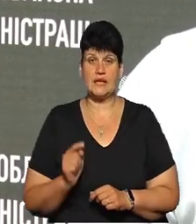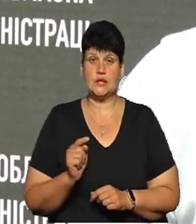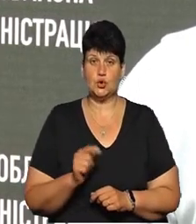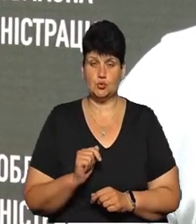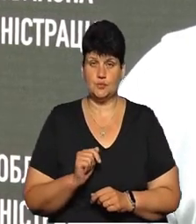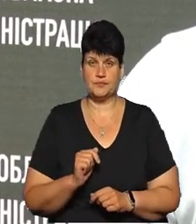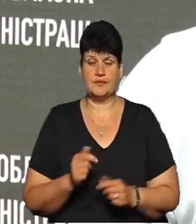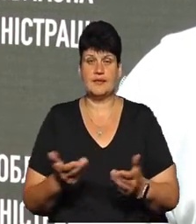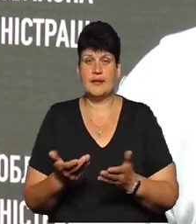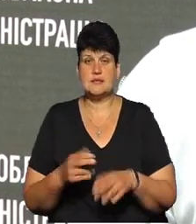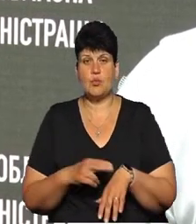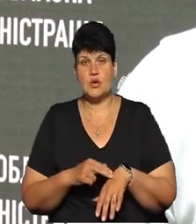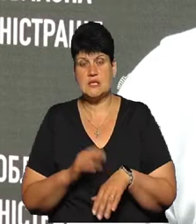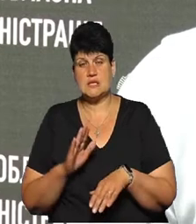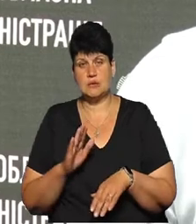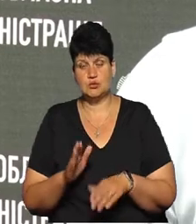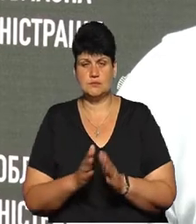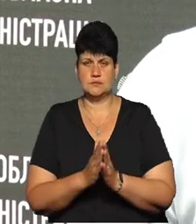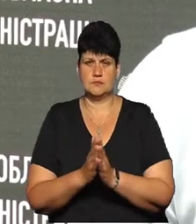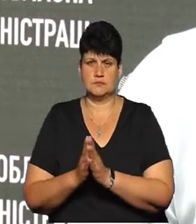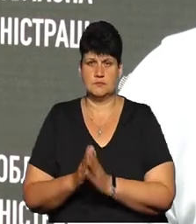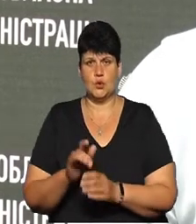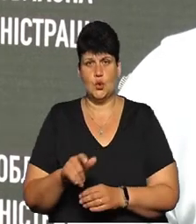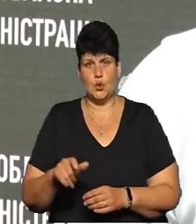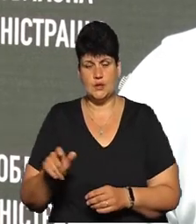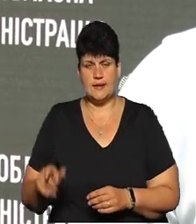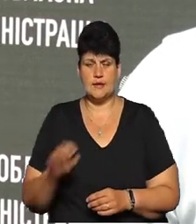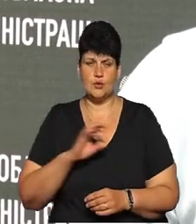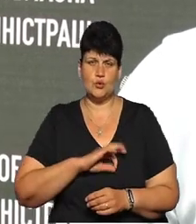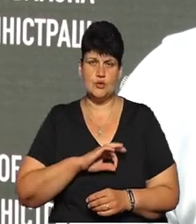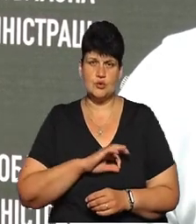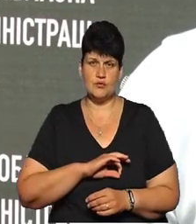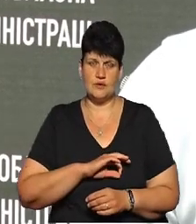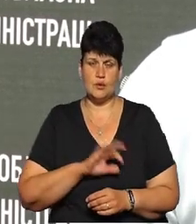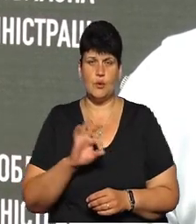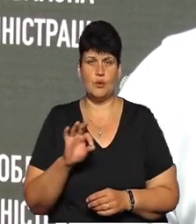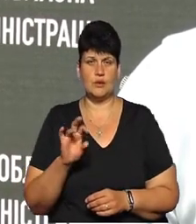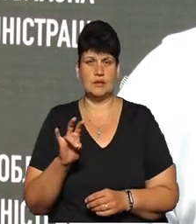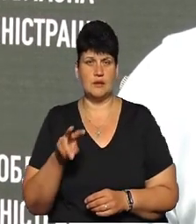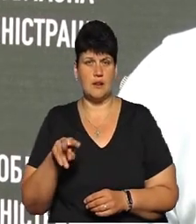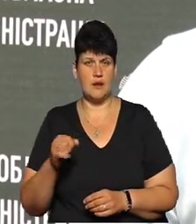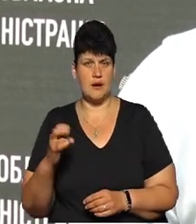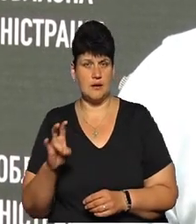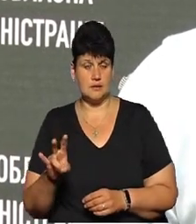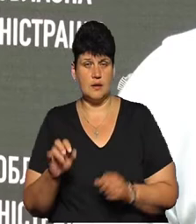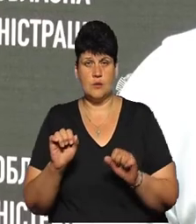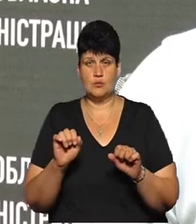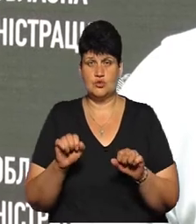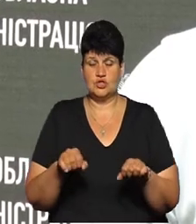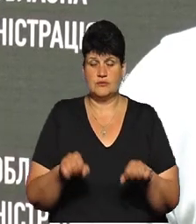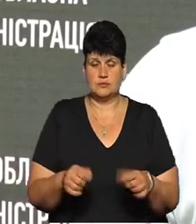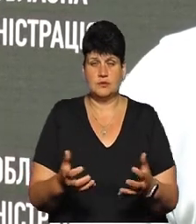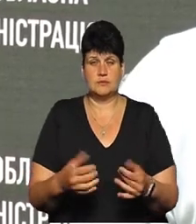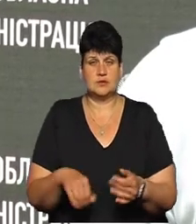поліція буде спонукати людей користуватися онлайн можливостями для того, щоб брати участь у таких